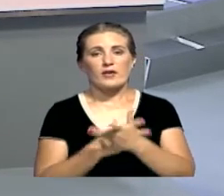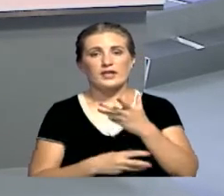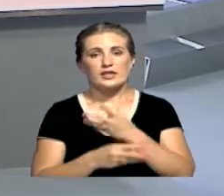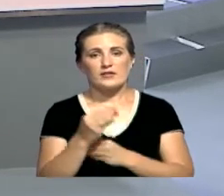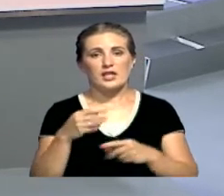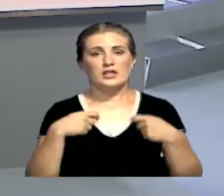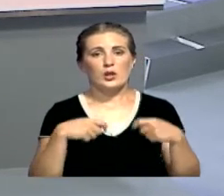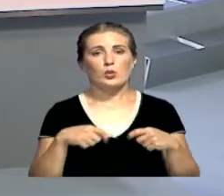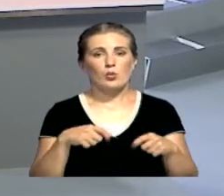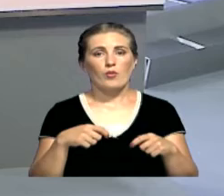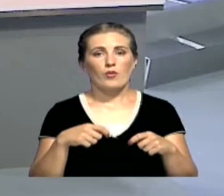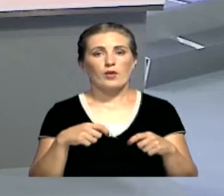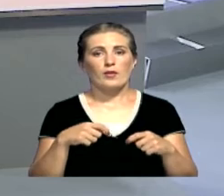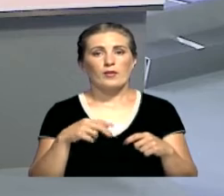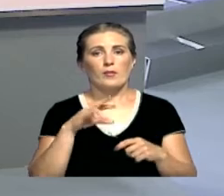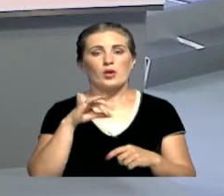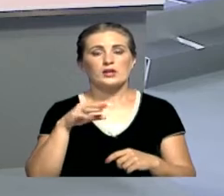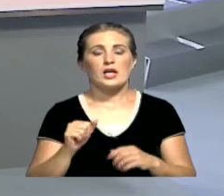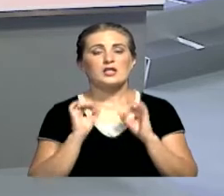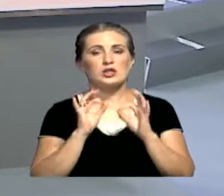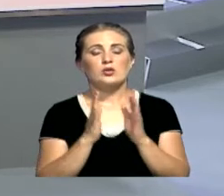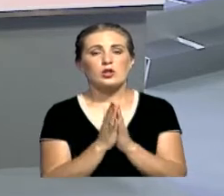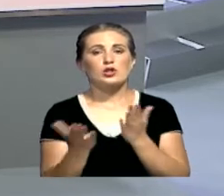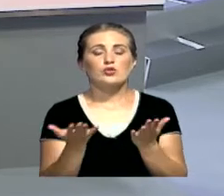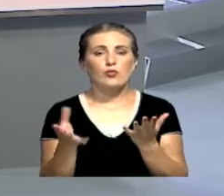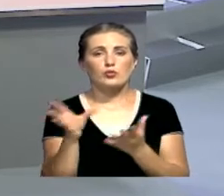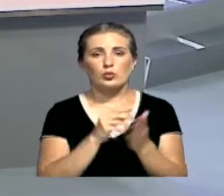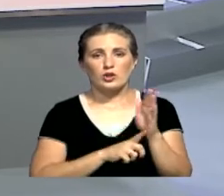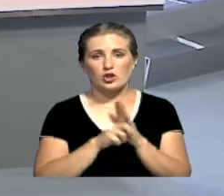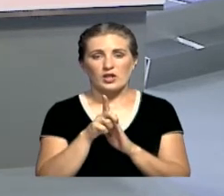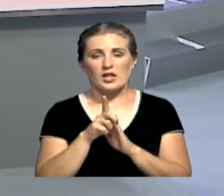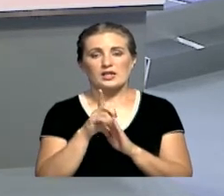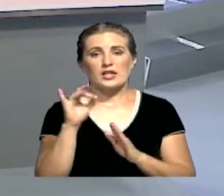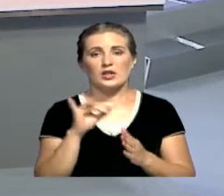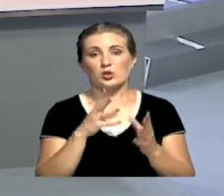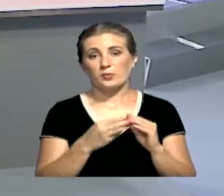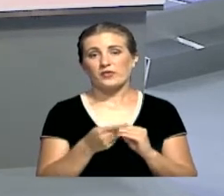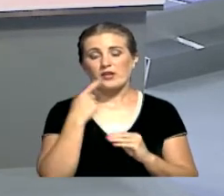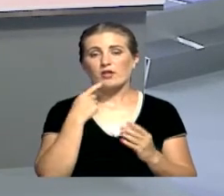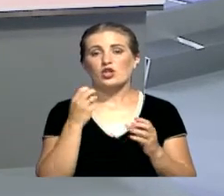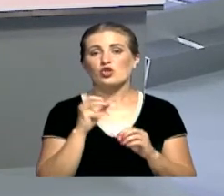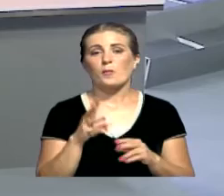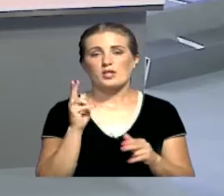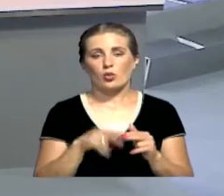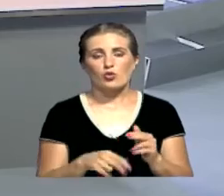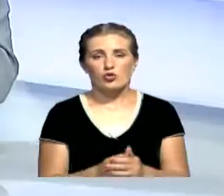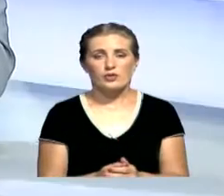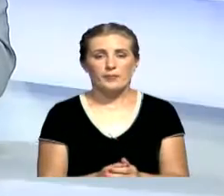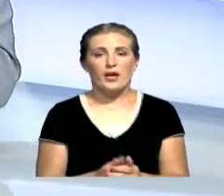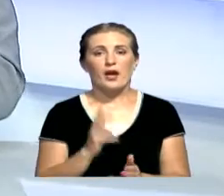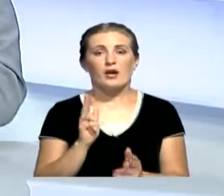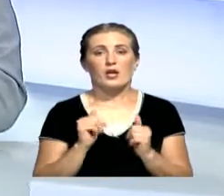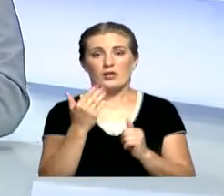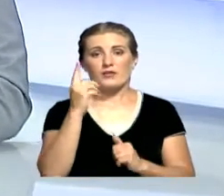торгового порта расскажите пожалуйста с чего все начиналось и вот собственно говоря чем закончилась закон знаете